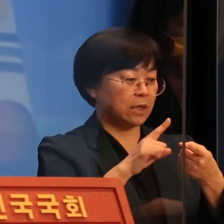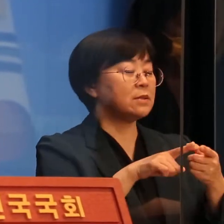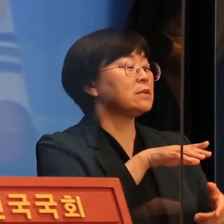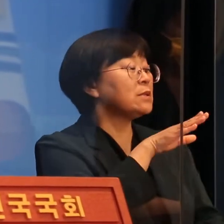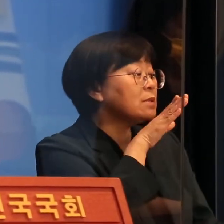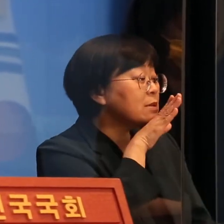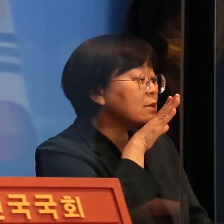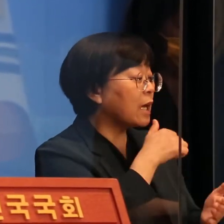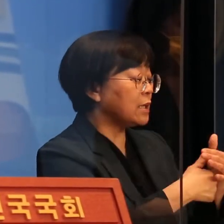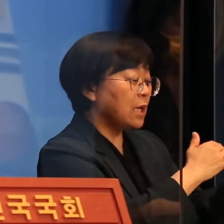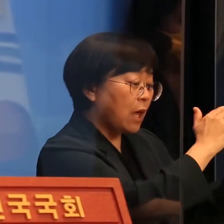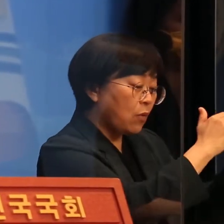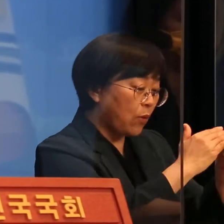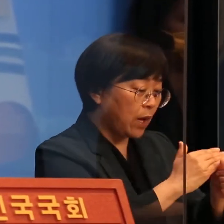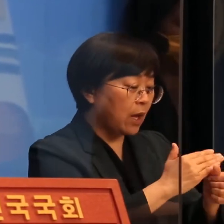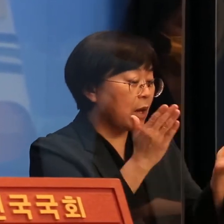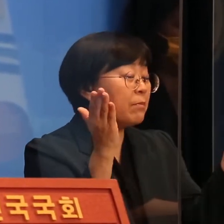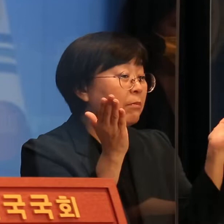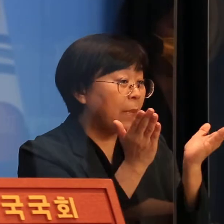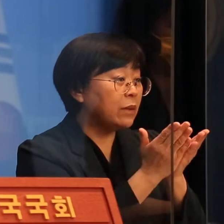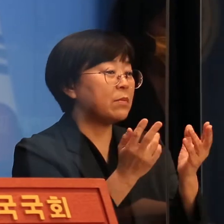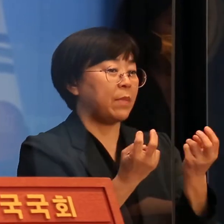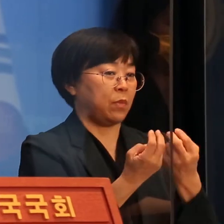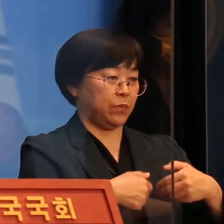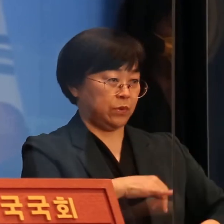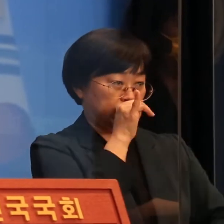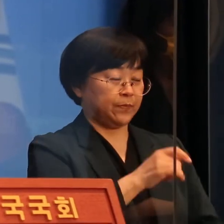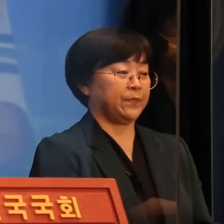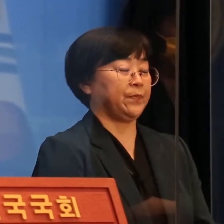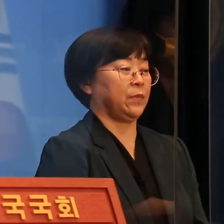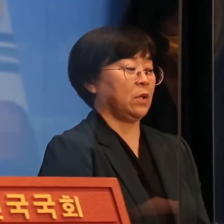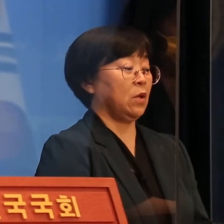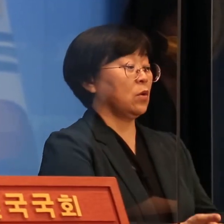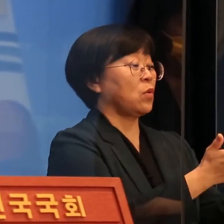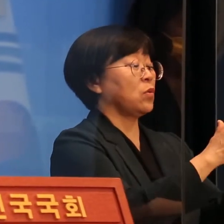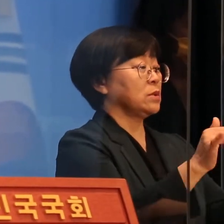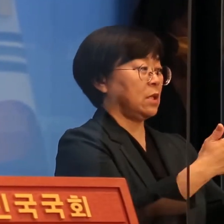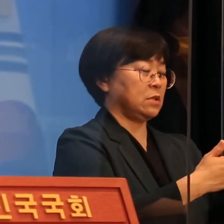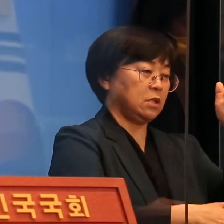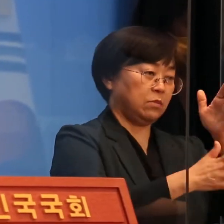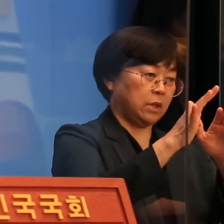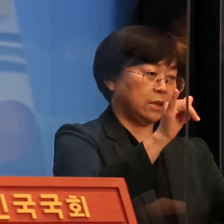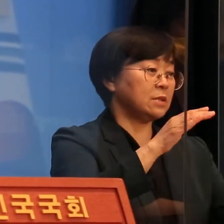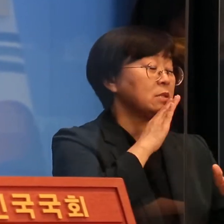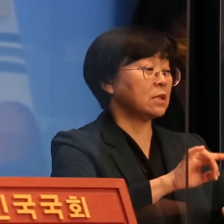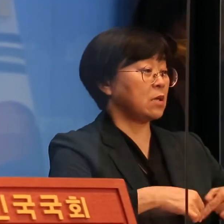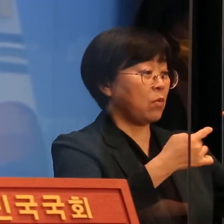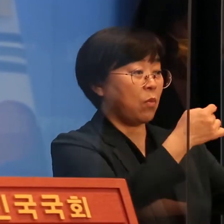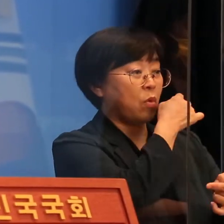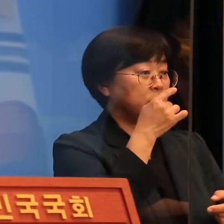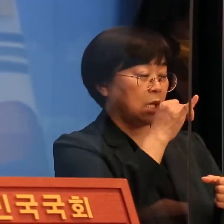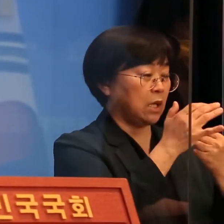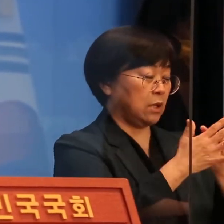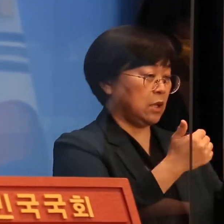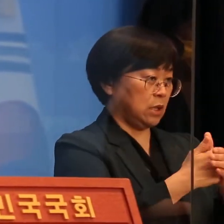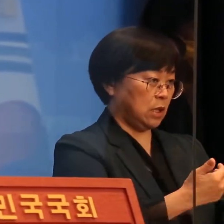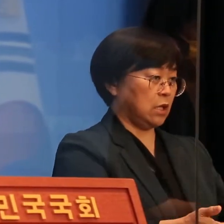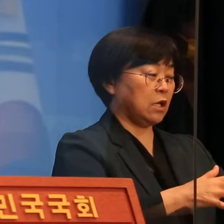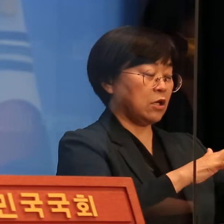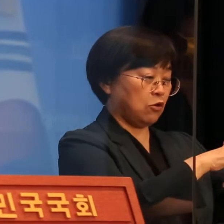와닿는 실질적인 대책 마련에 나서야 합니다. 노동자, 시민의 실질적 참여가 보장되는 논의기구